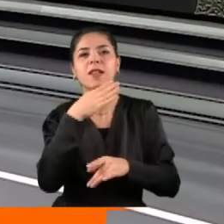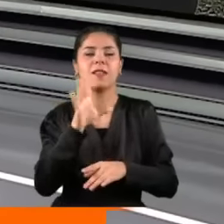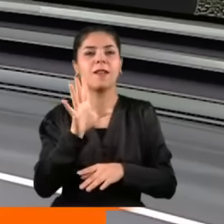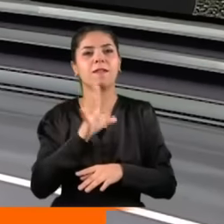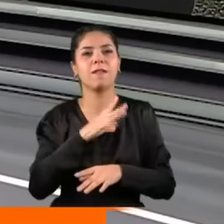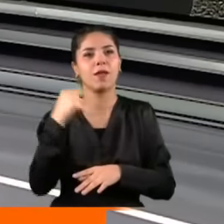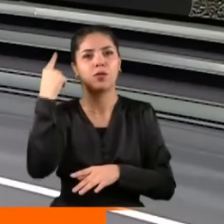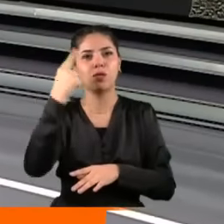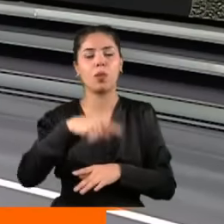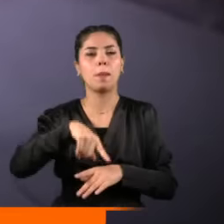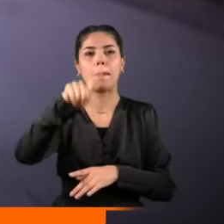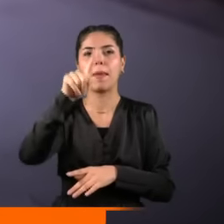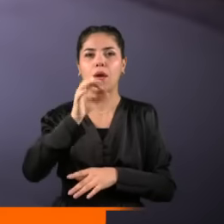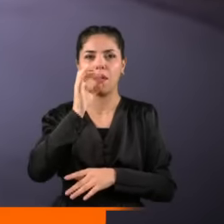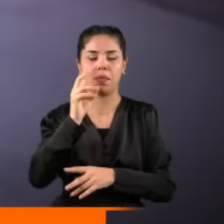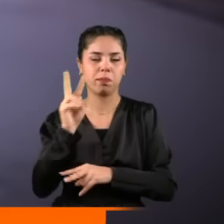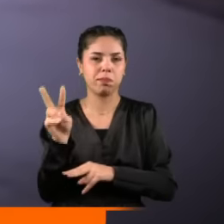notları.